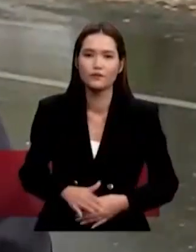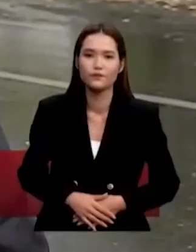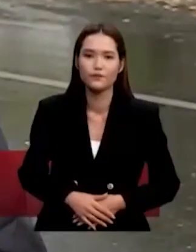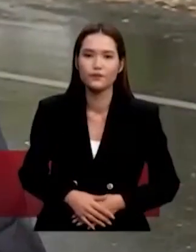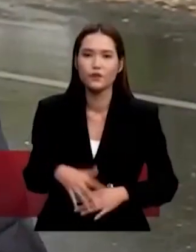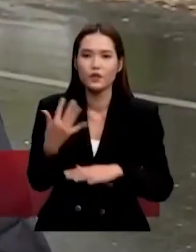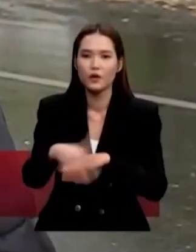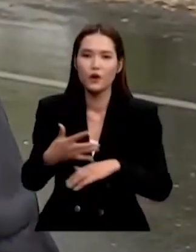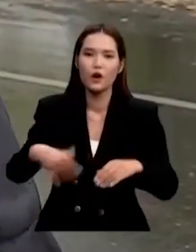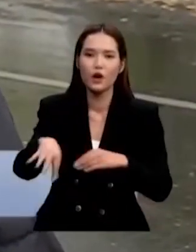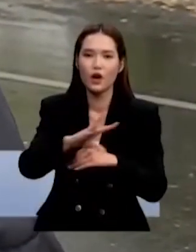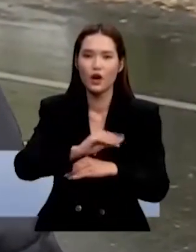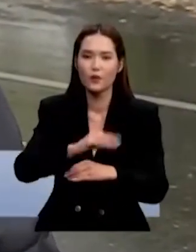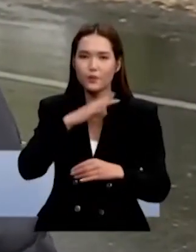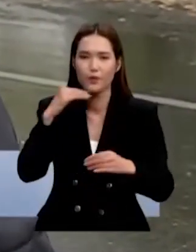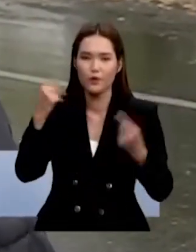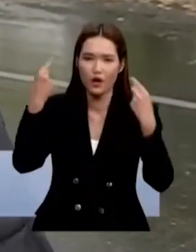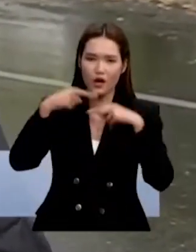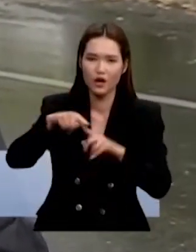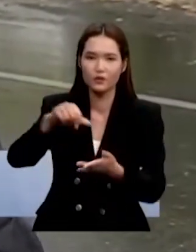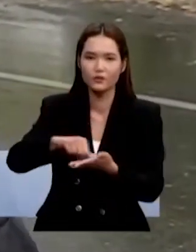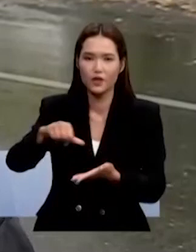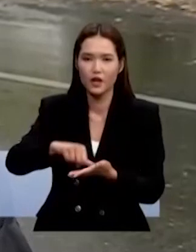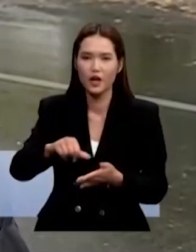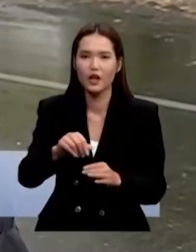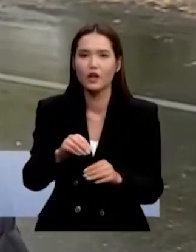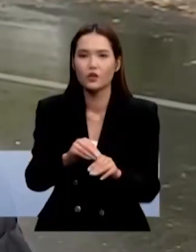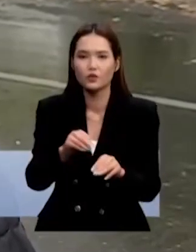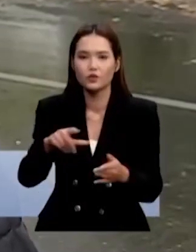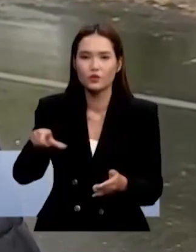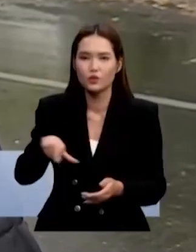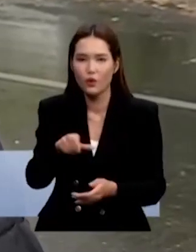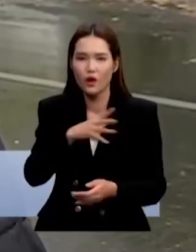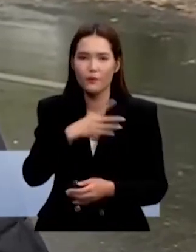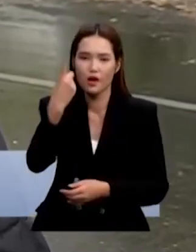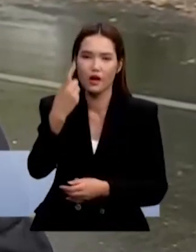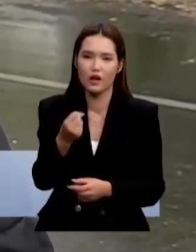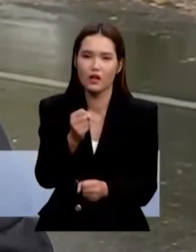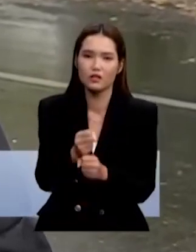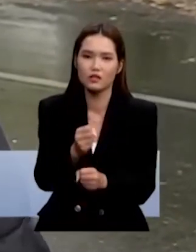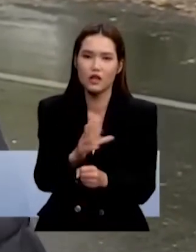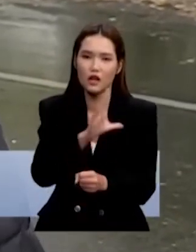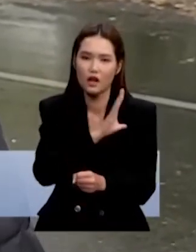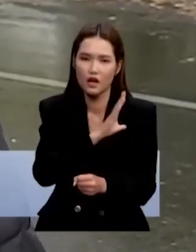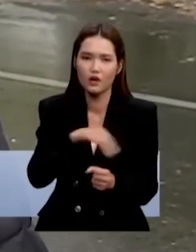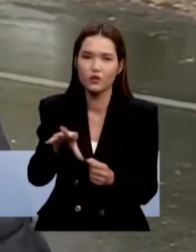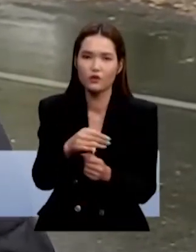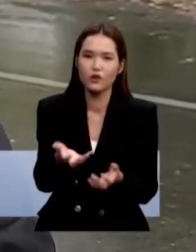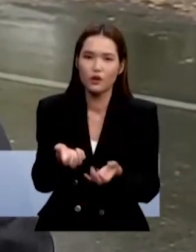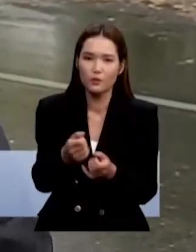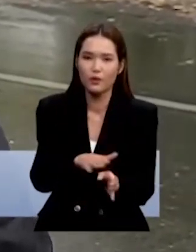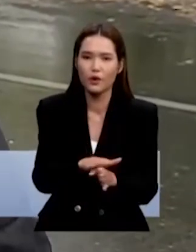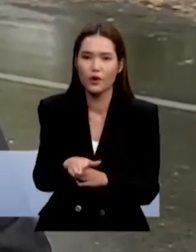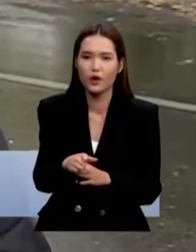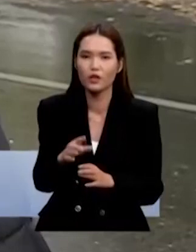Вокруг было все заставлено техникой. Дорога была сделана даже за один день. Приехала на работу в 9:30, то есть с 9:30